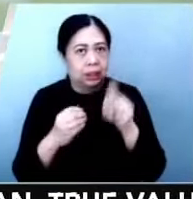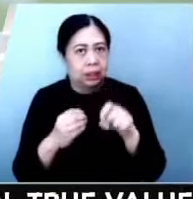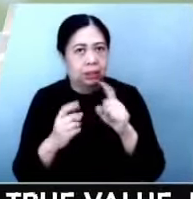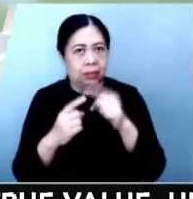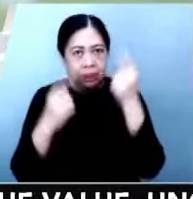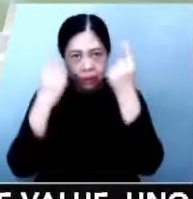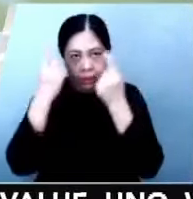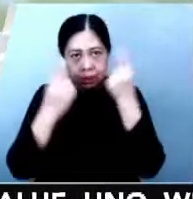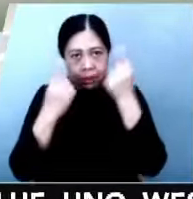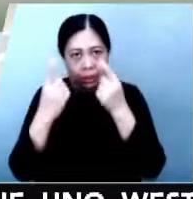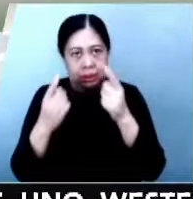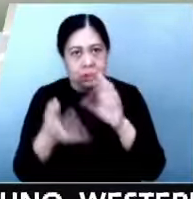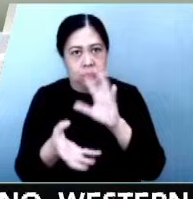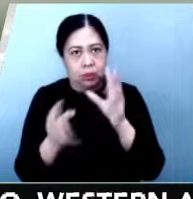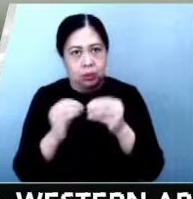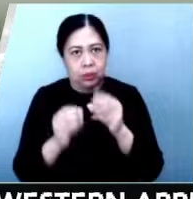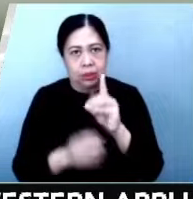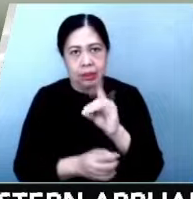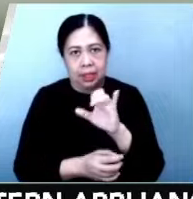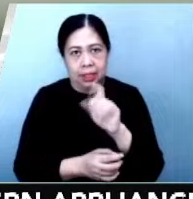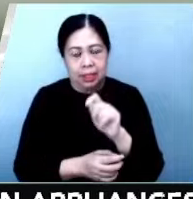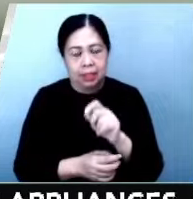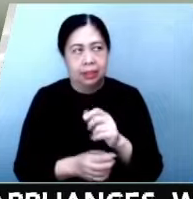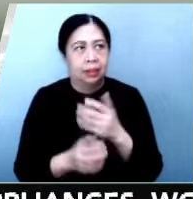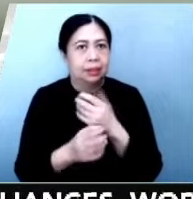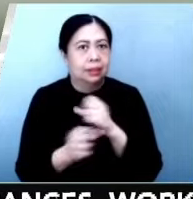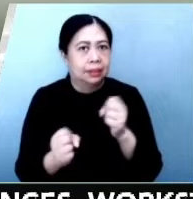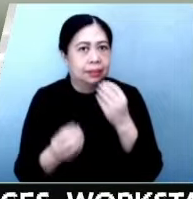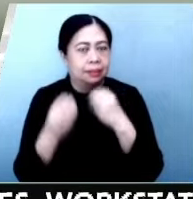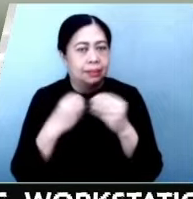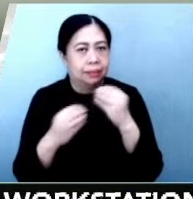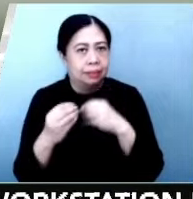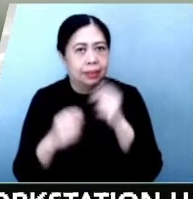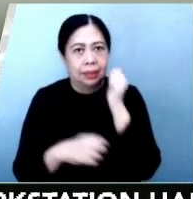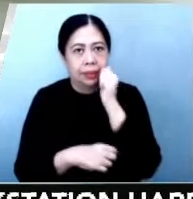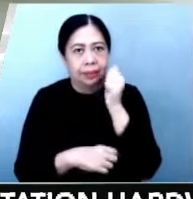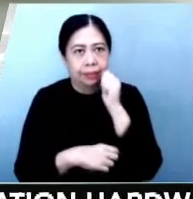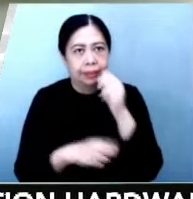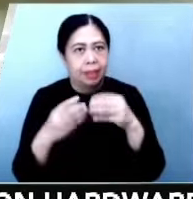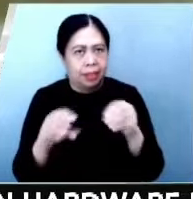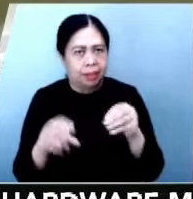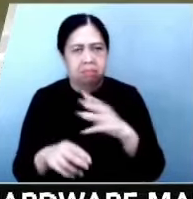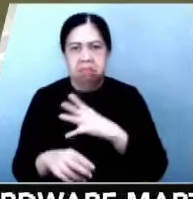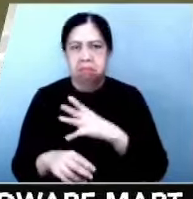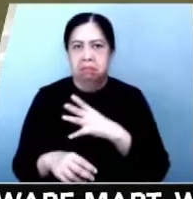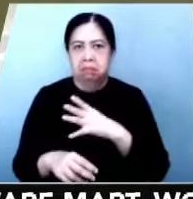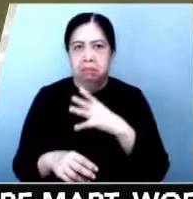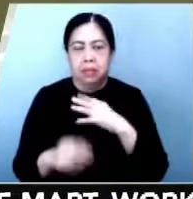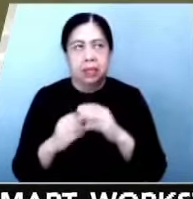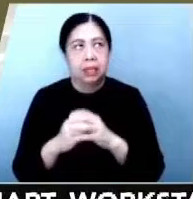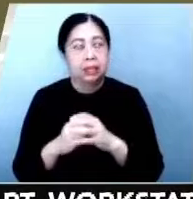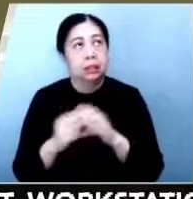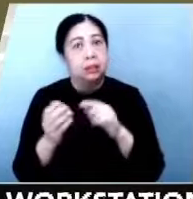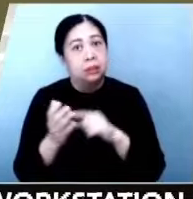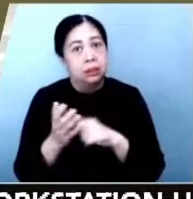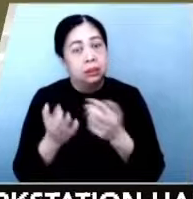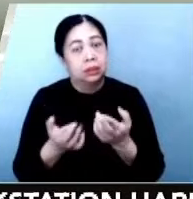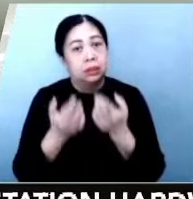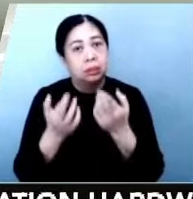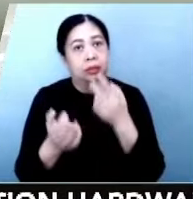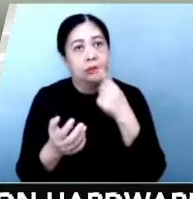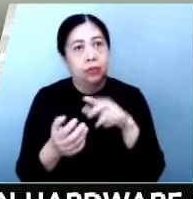ang overall diet. Safe na safe yung pagkain natin ng araw-araw, no, ng itlog. Mostly this is recommended for